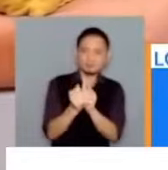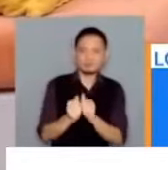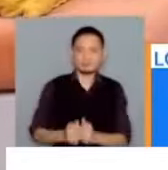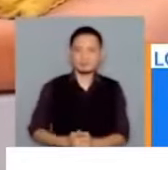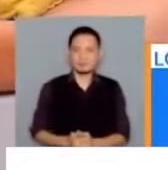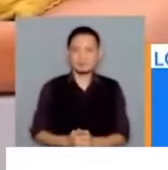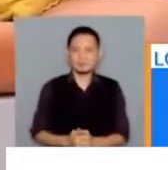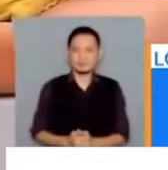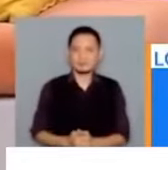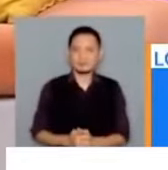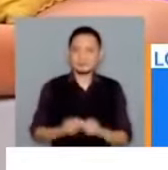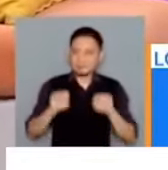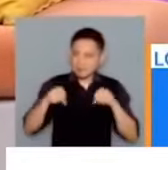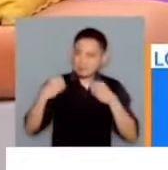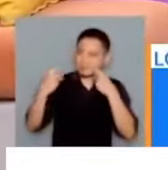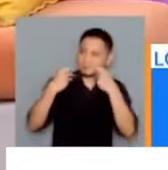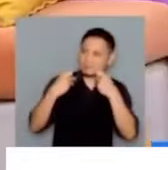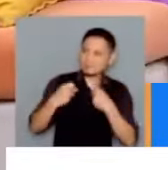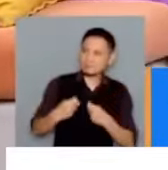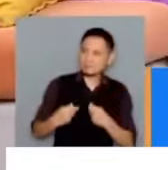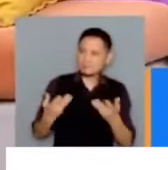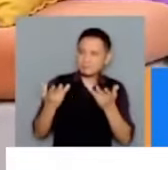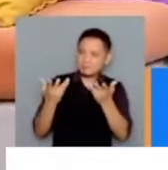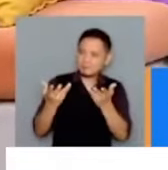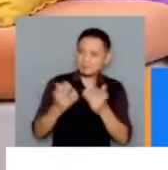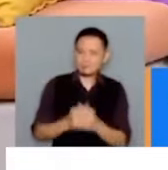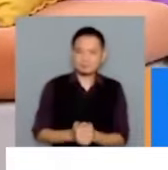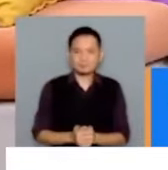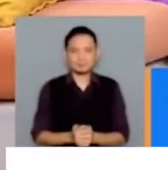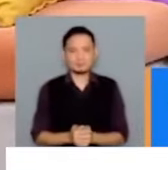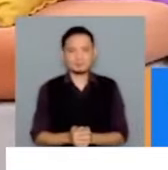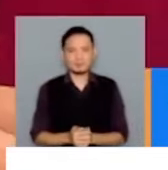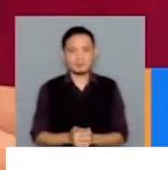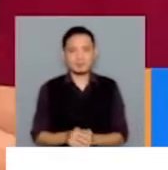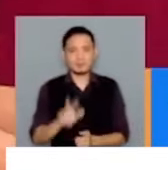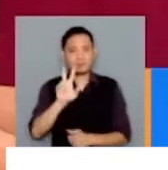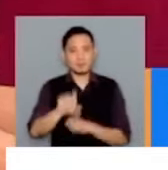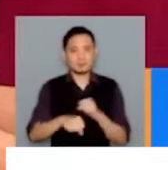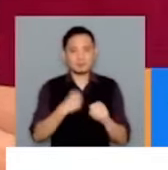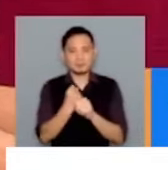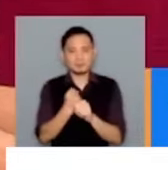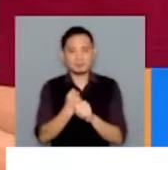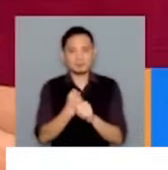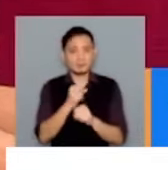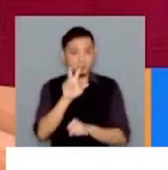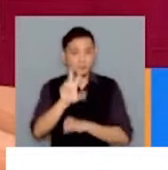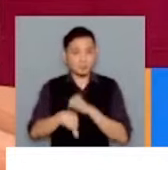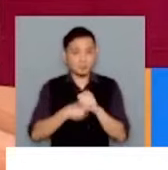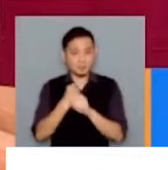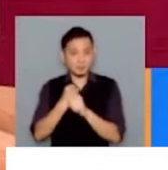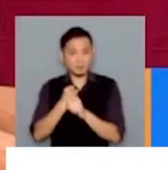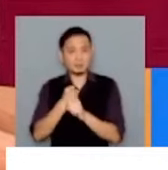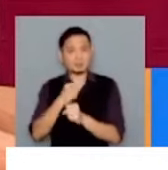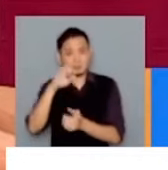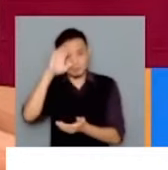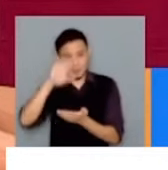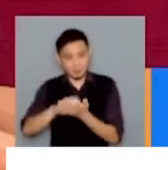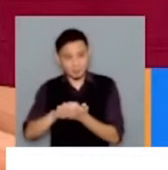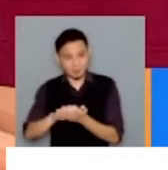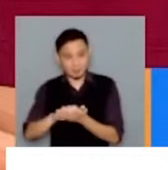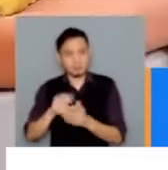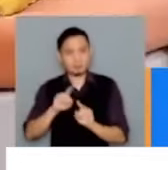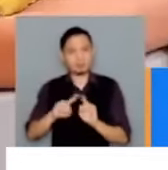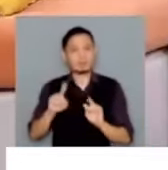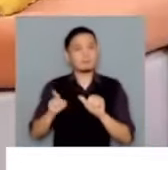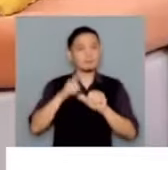gaano katagal na ba yan? Huh? 23 years na po. Wow. 3 years married. Simula po nung... Nag-meet kayo? Nung